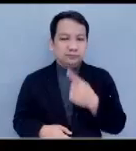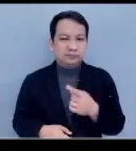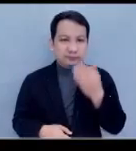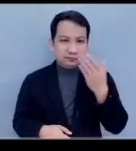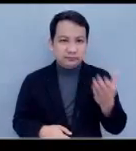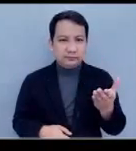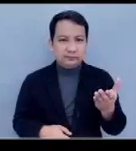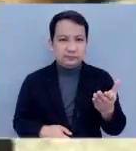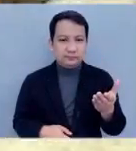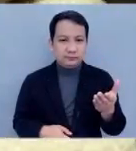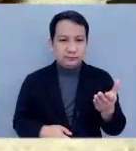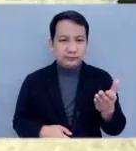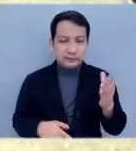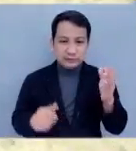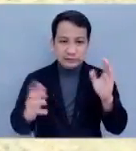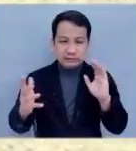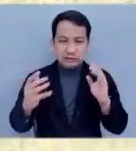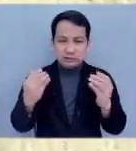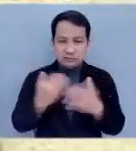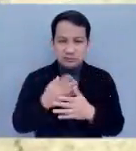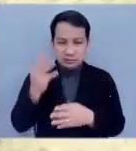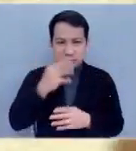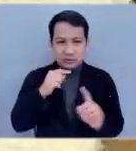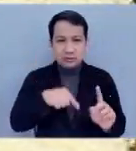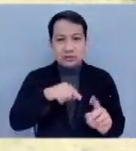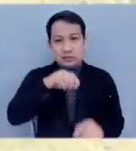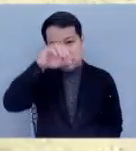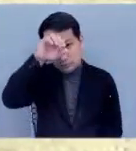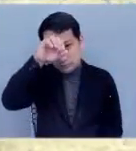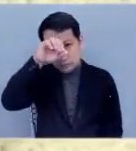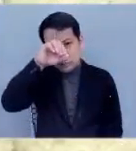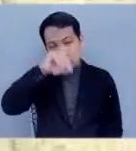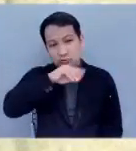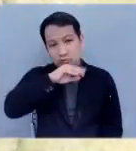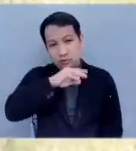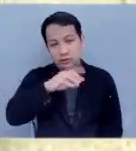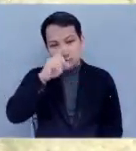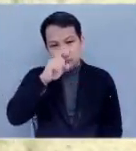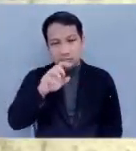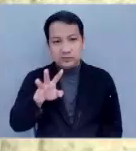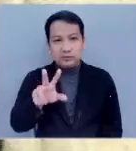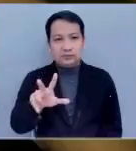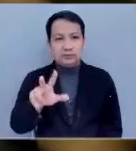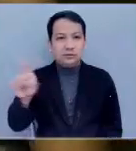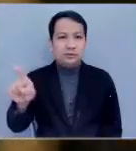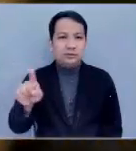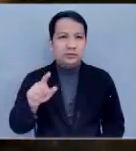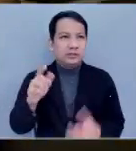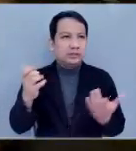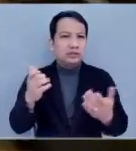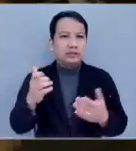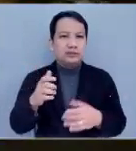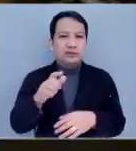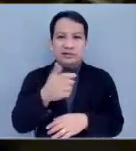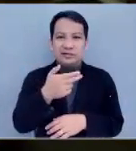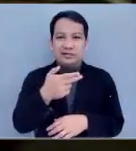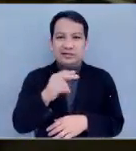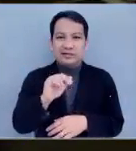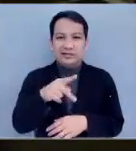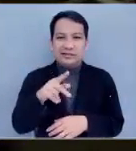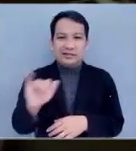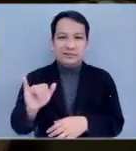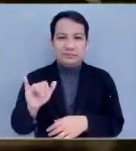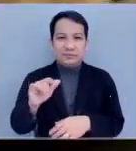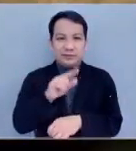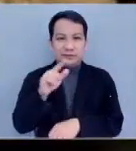na talaga si lola Rebecca naman apat na tatong taon ng nakatira sa happyland at tatlong beses